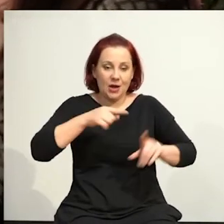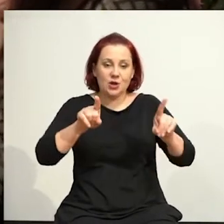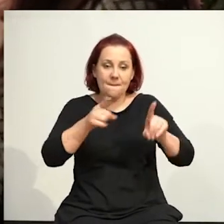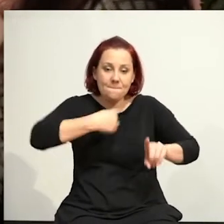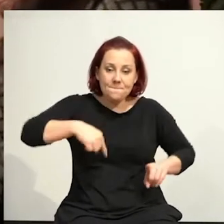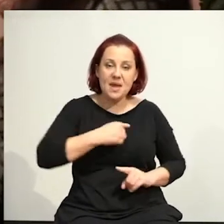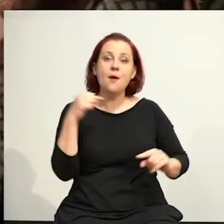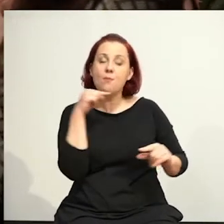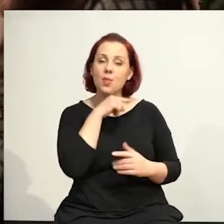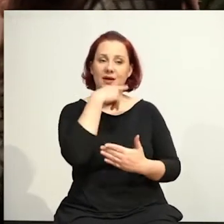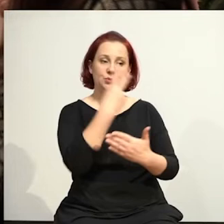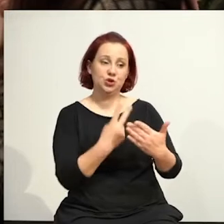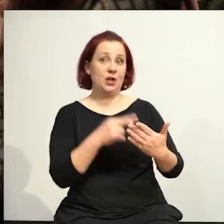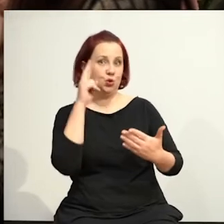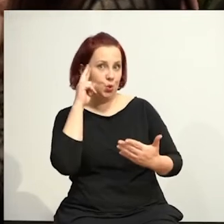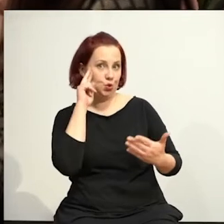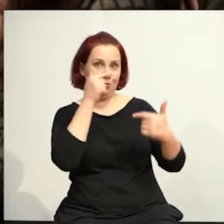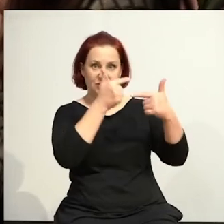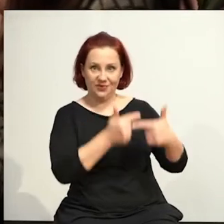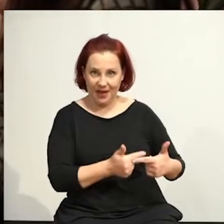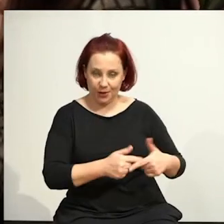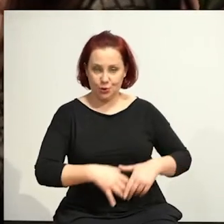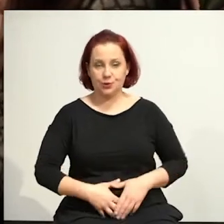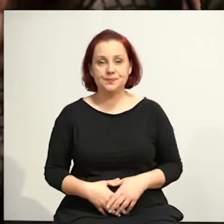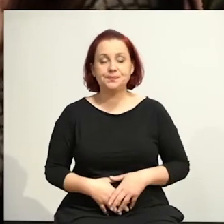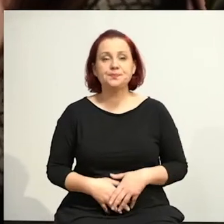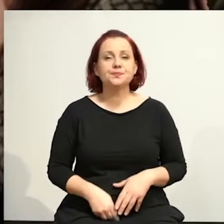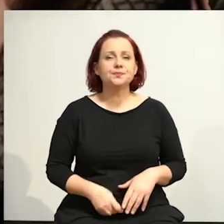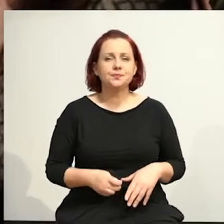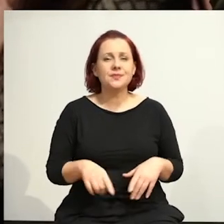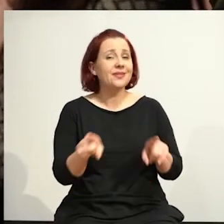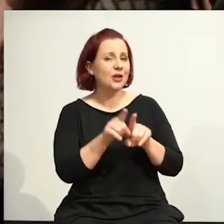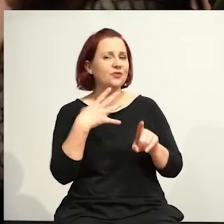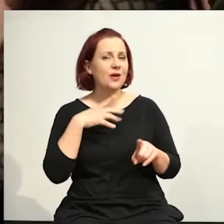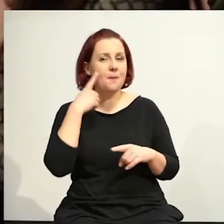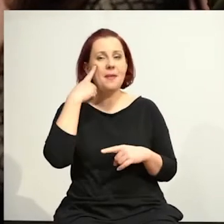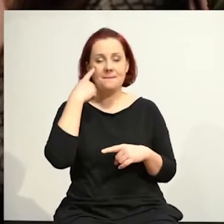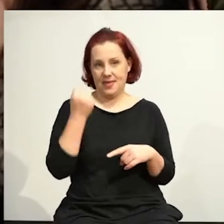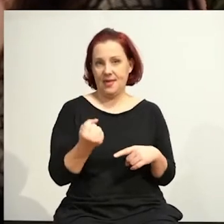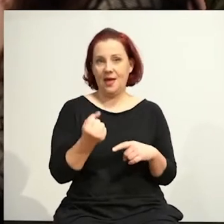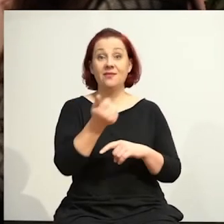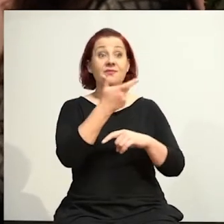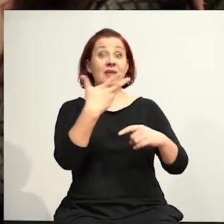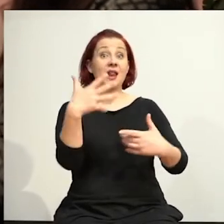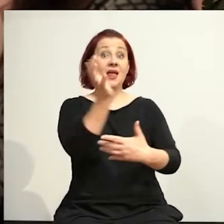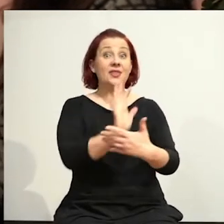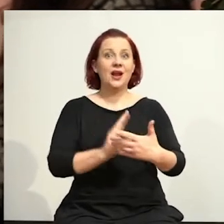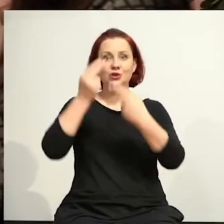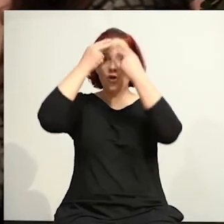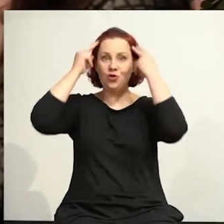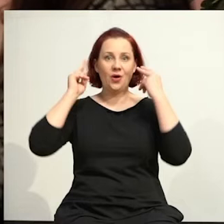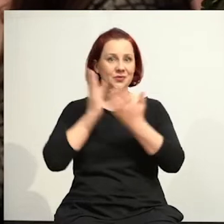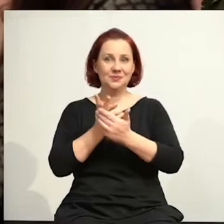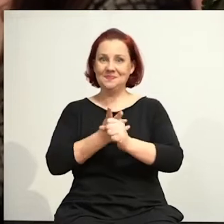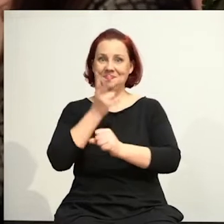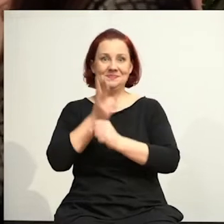tych wierszach. A to, że właśnie rzeczywiście też pamiętajmy, że do wielu treści norwidowskich nie mamy już